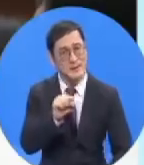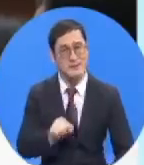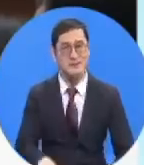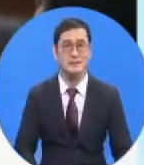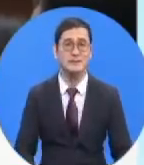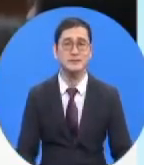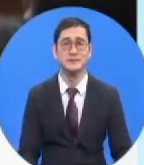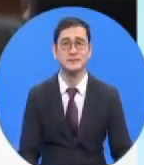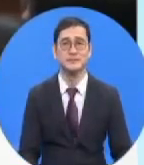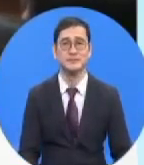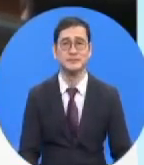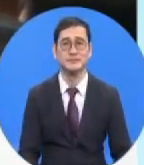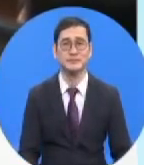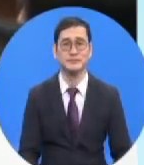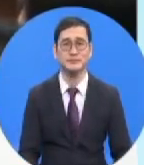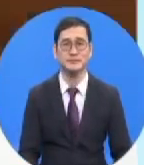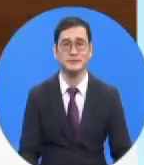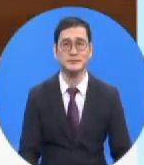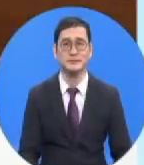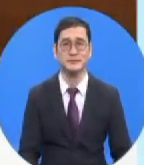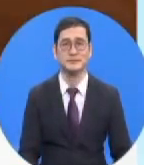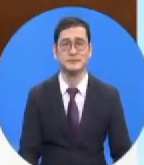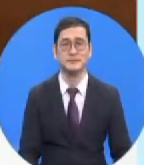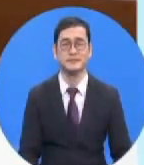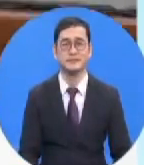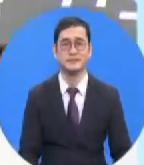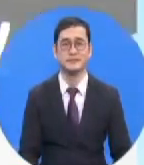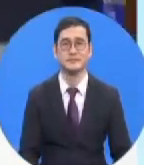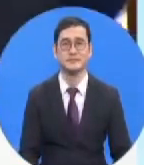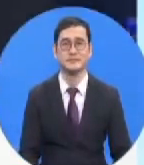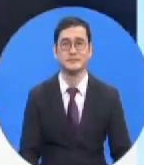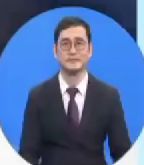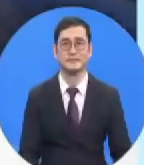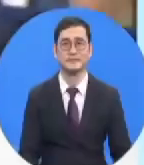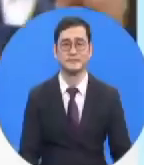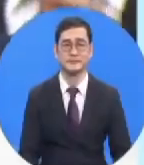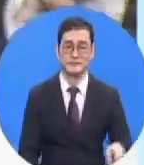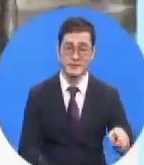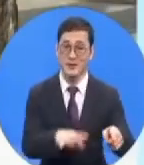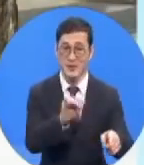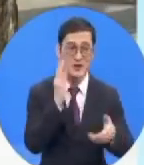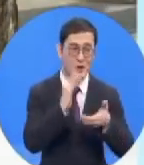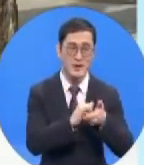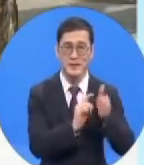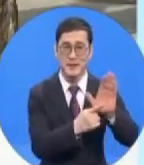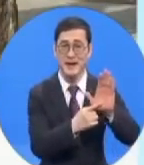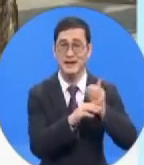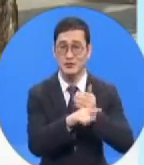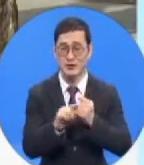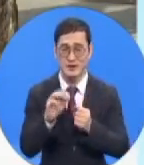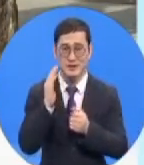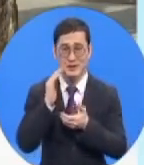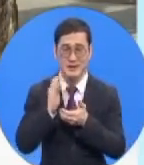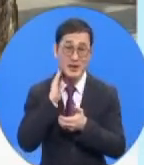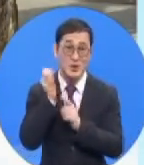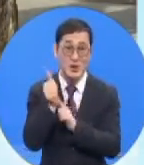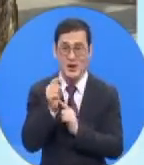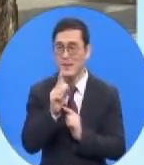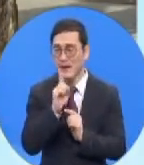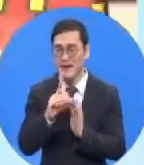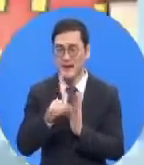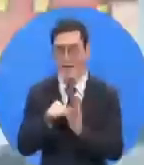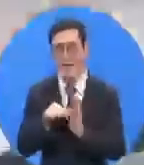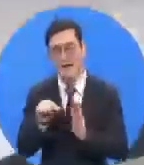앞으로 대통령이 질문을 받게 되거나 아니면 청와대가 부담을 얻는 부분을 약간 좀 줄여보려는 의도가 아니겠나 이렇게 볼 수 있을 것 같습니다. 이